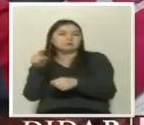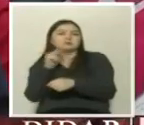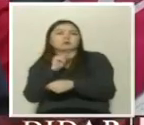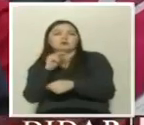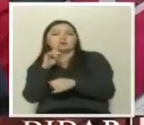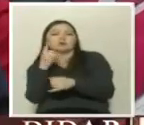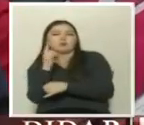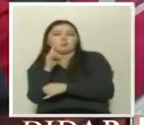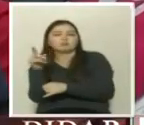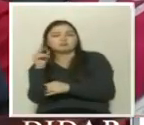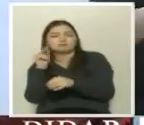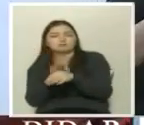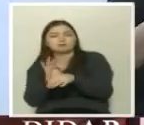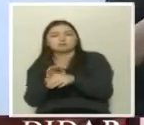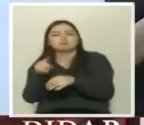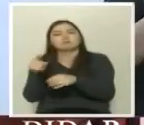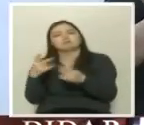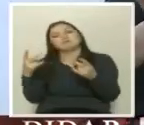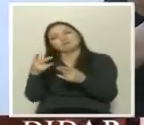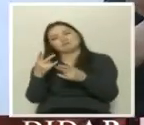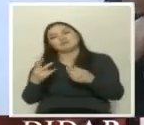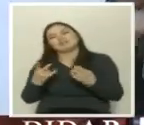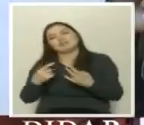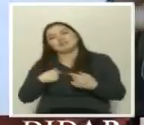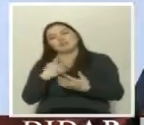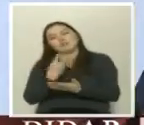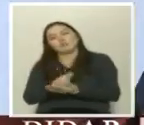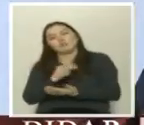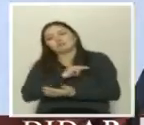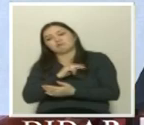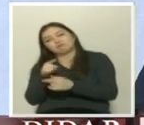порой сложными условиями труда, она продолжает выполнять свою миссию,